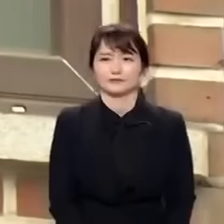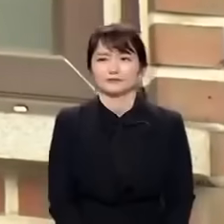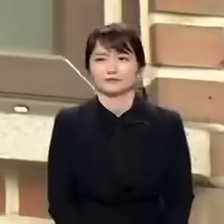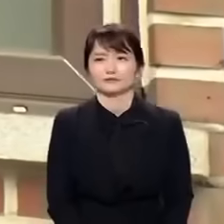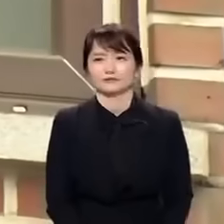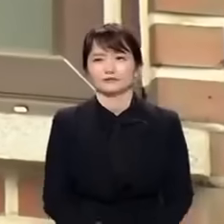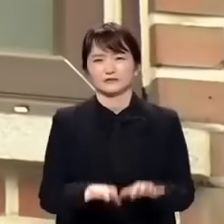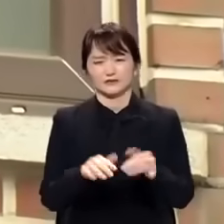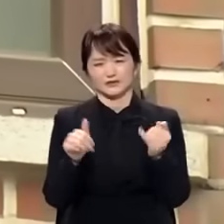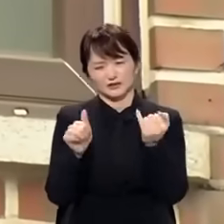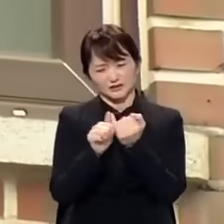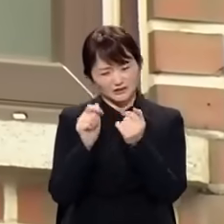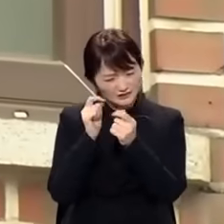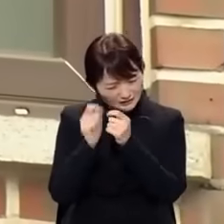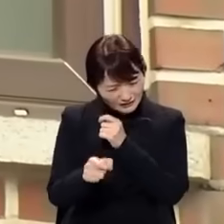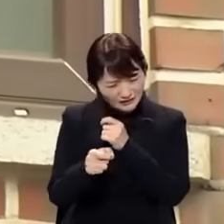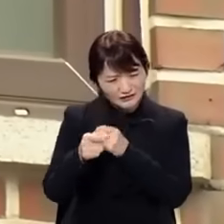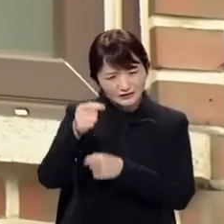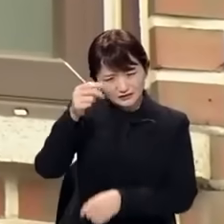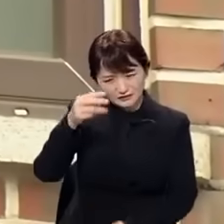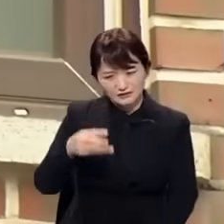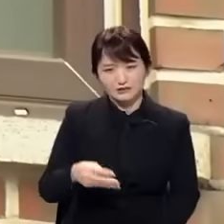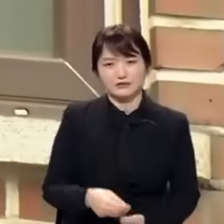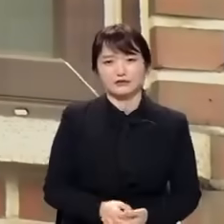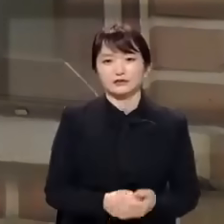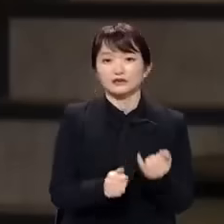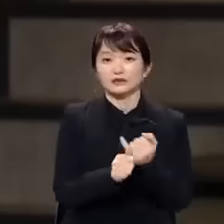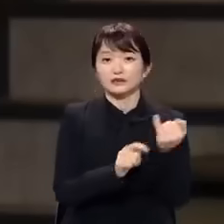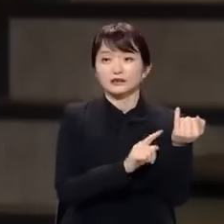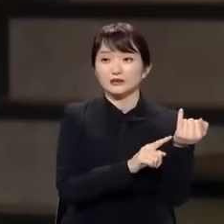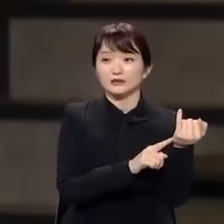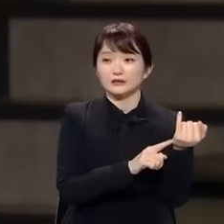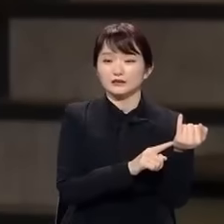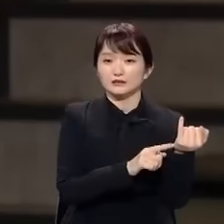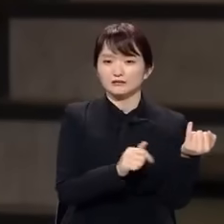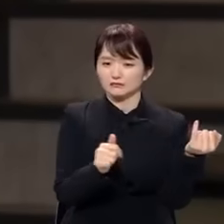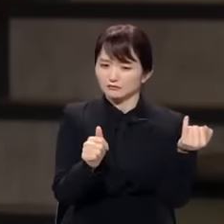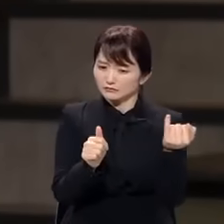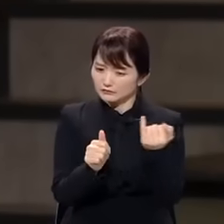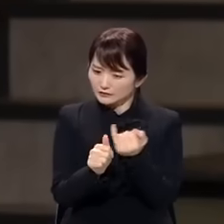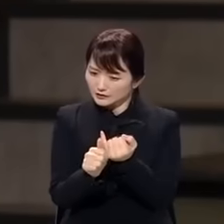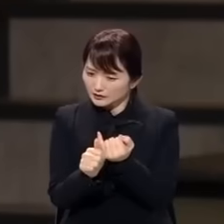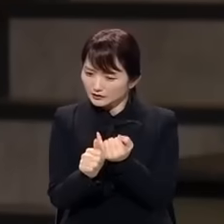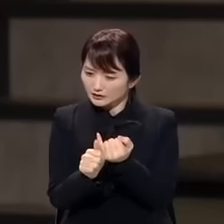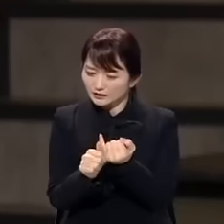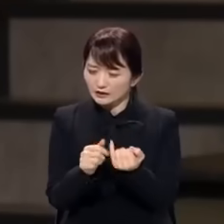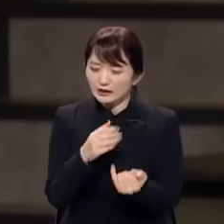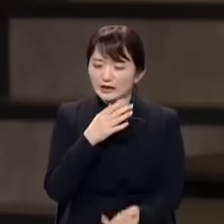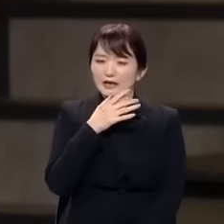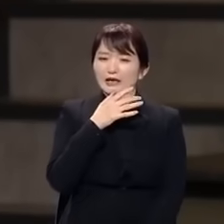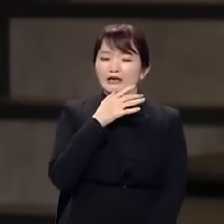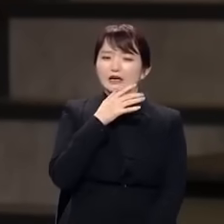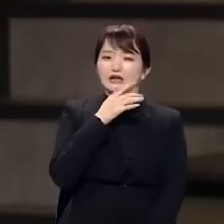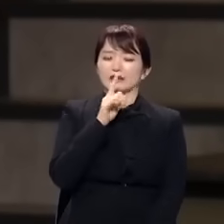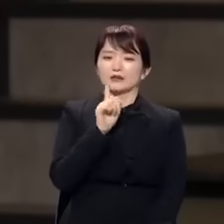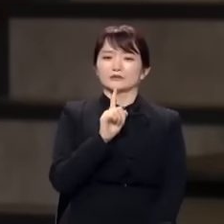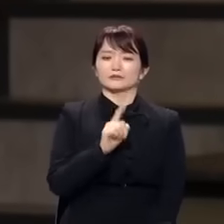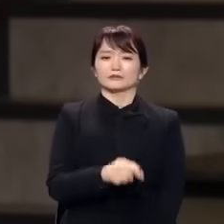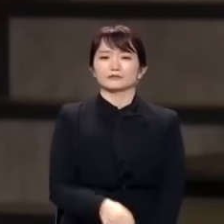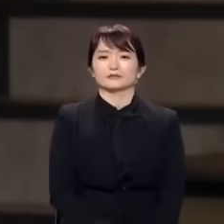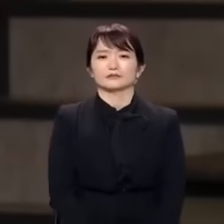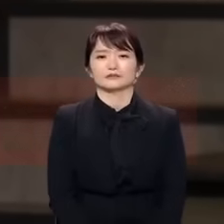결혼사기 여러 건 나오는 거 같은데 추정컨데 안에는 딱 합쳤을 때 아차 싶었을 거라고 저는 봅니다 신혼